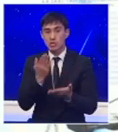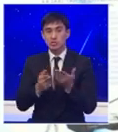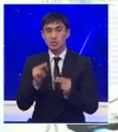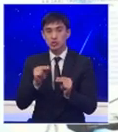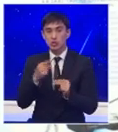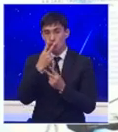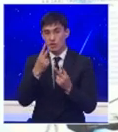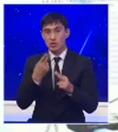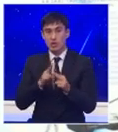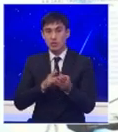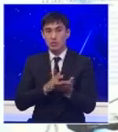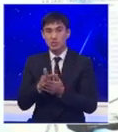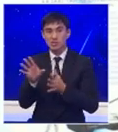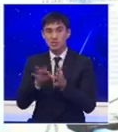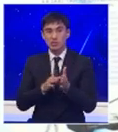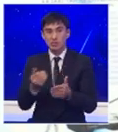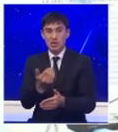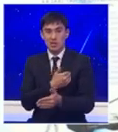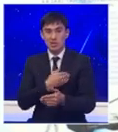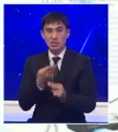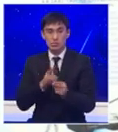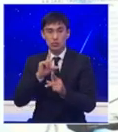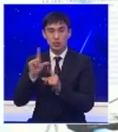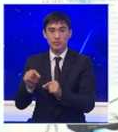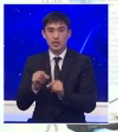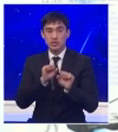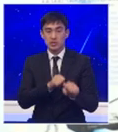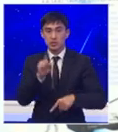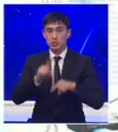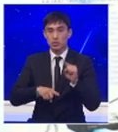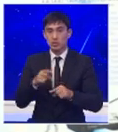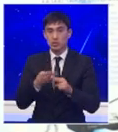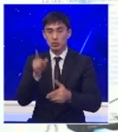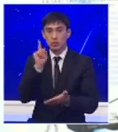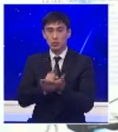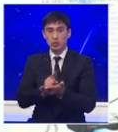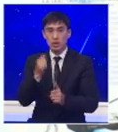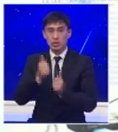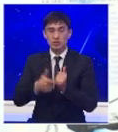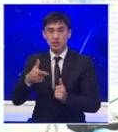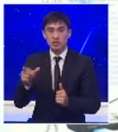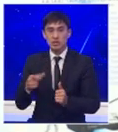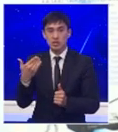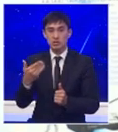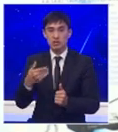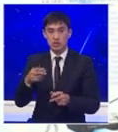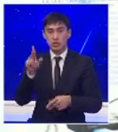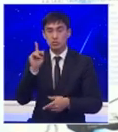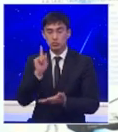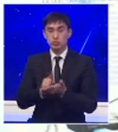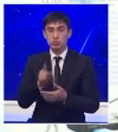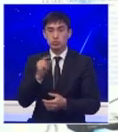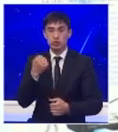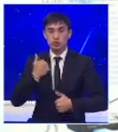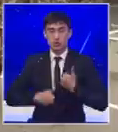честно как увидел эту отрасль сразу же захотел именно туда защита Родины это долг каждого гражданина его я намерена